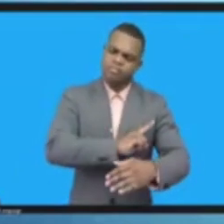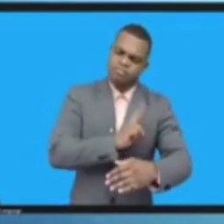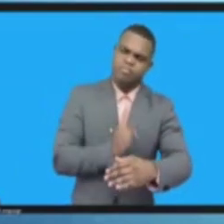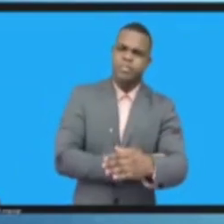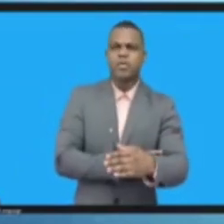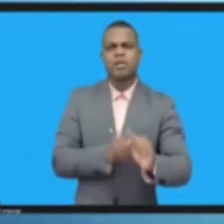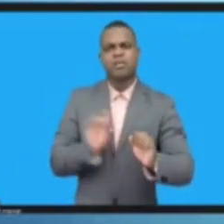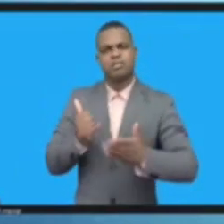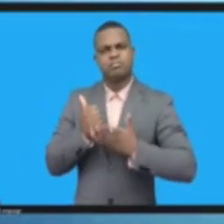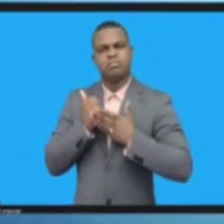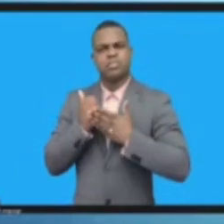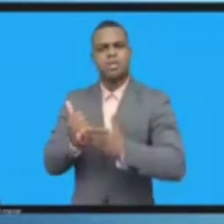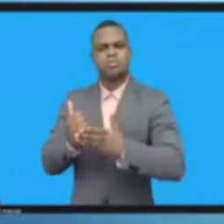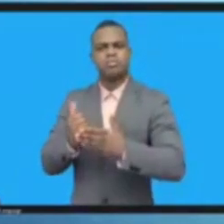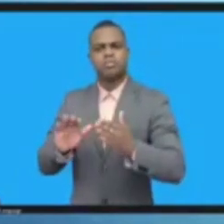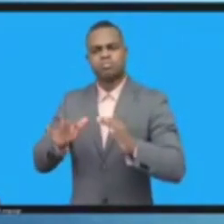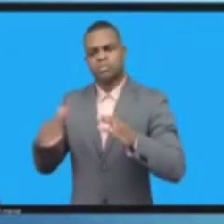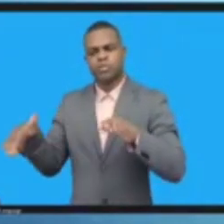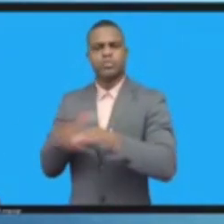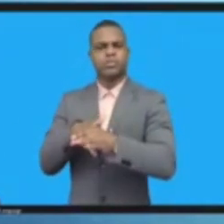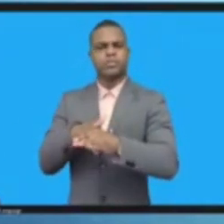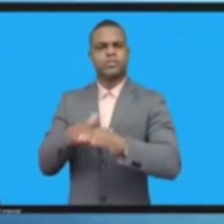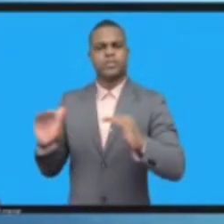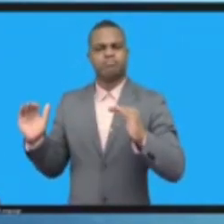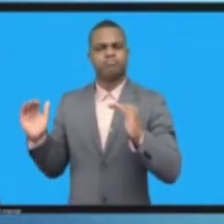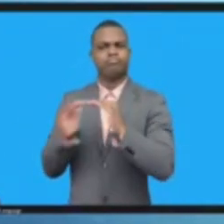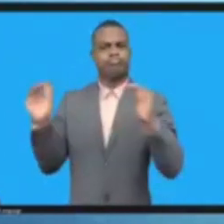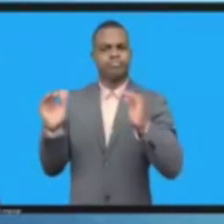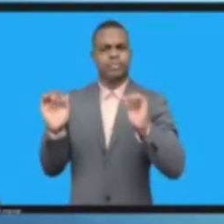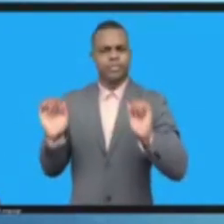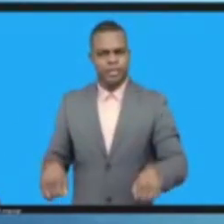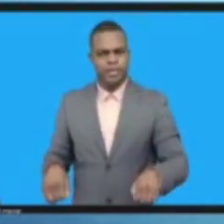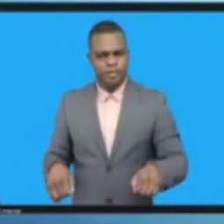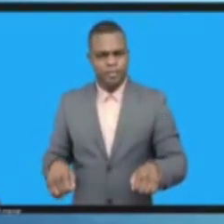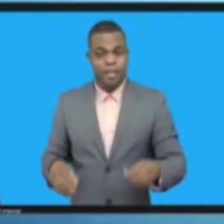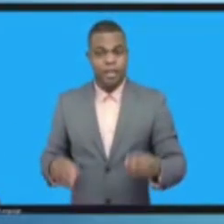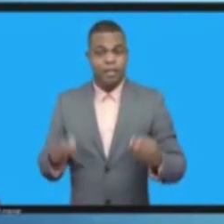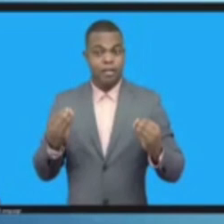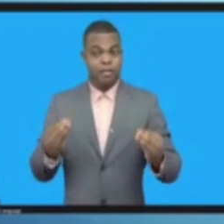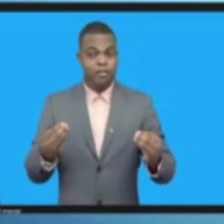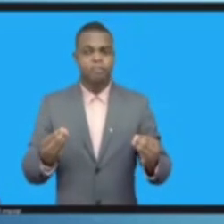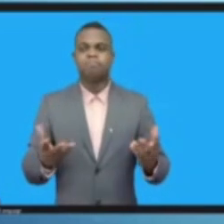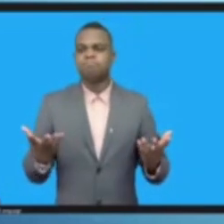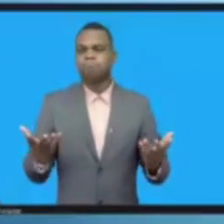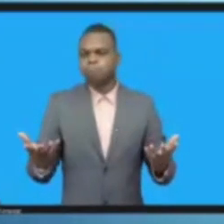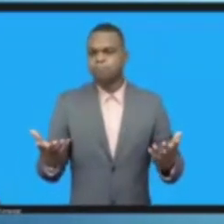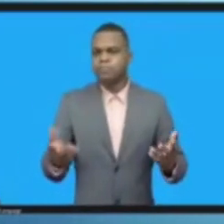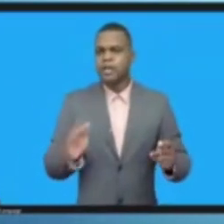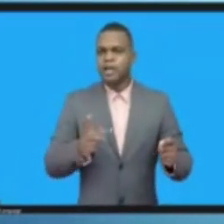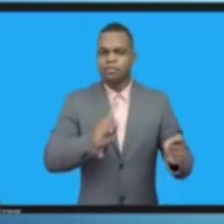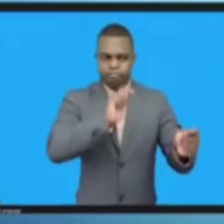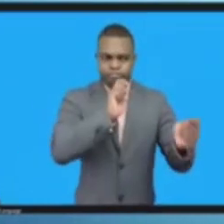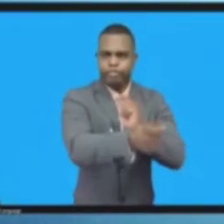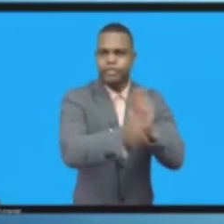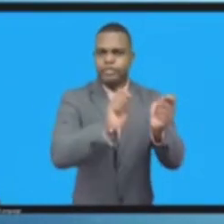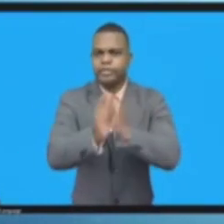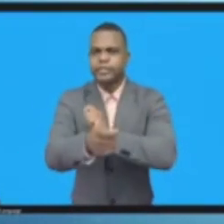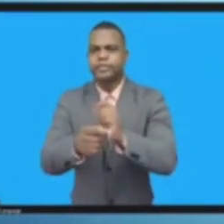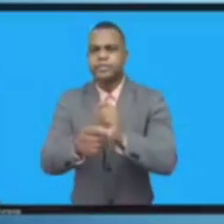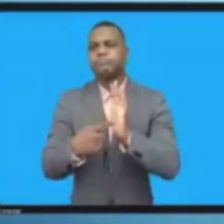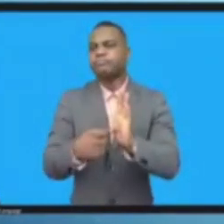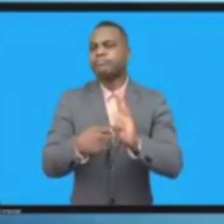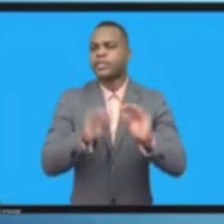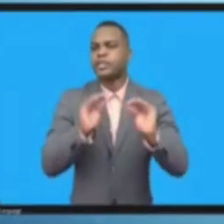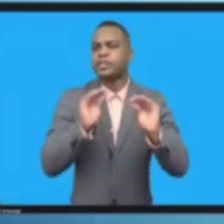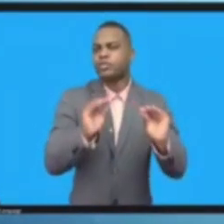pouvoir de transformation de l'éducation et ce pour tous. Nous pouvons autonomiser les personnes désavantagées sur le